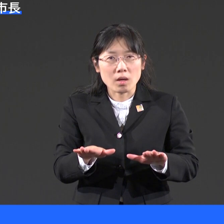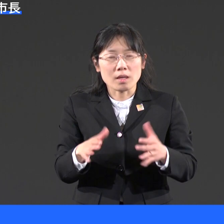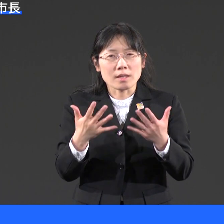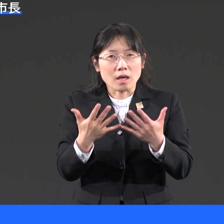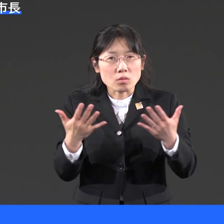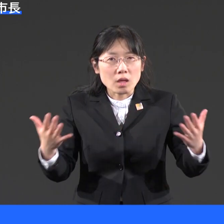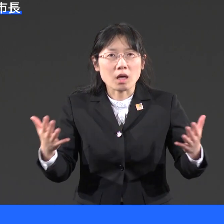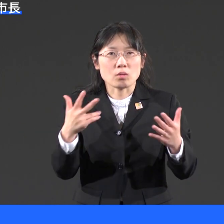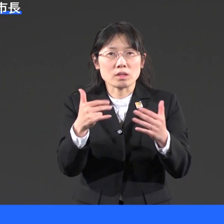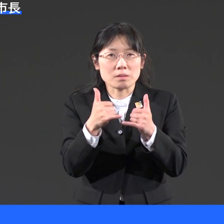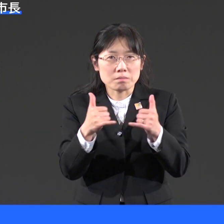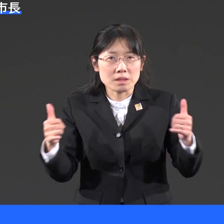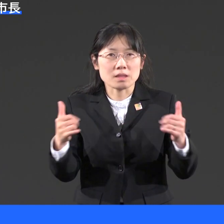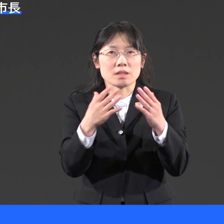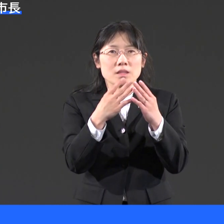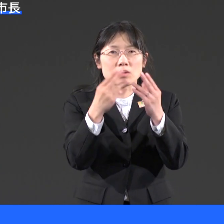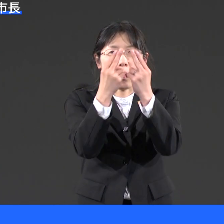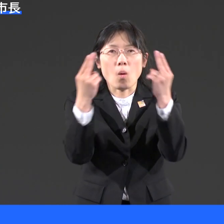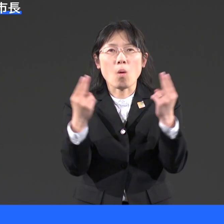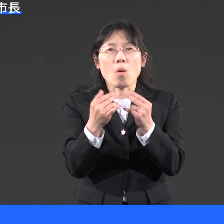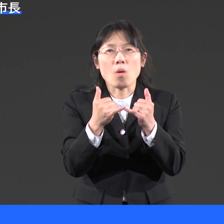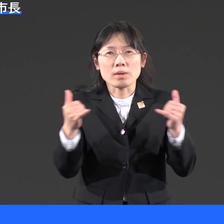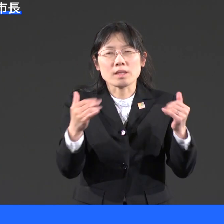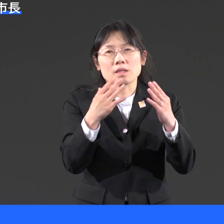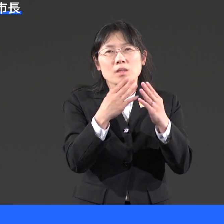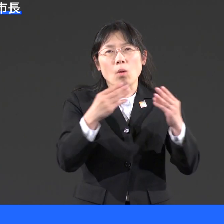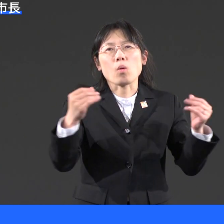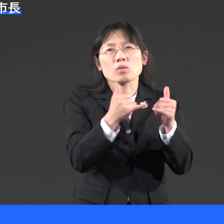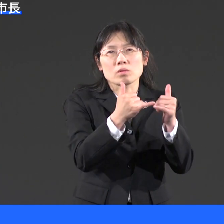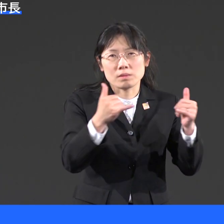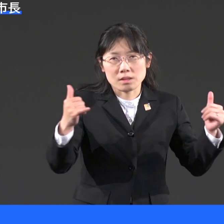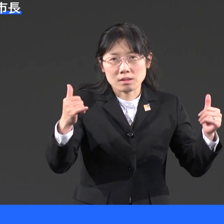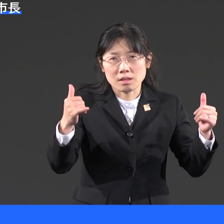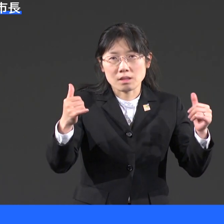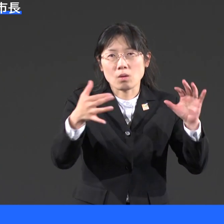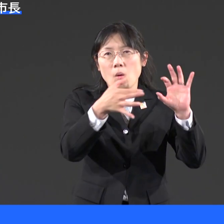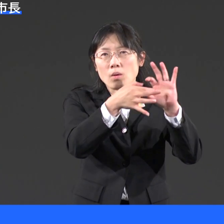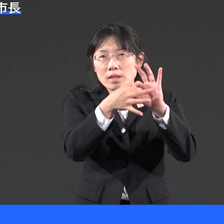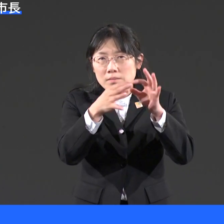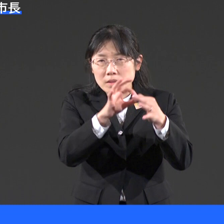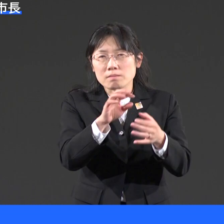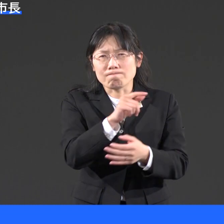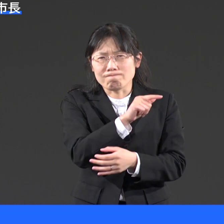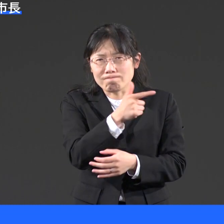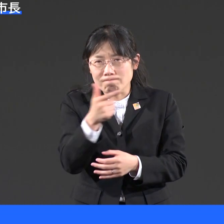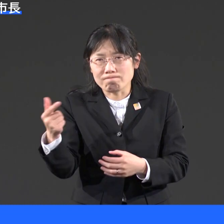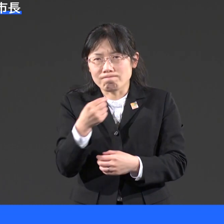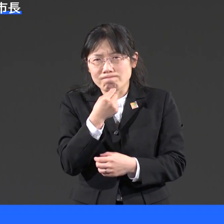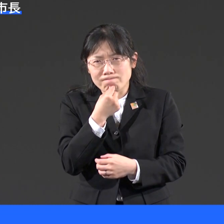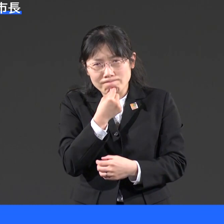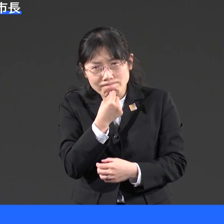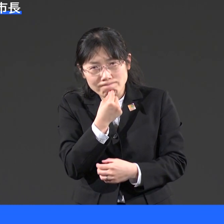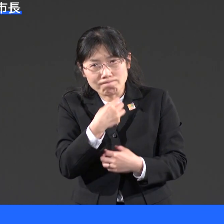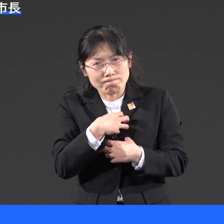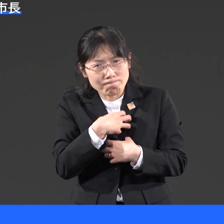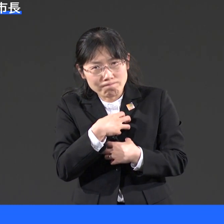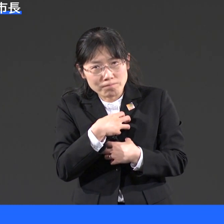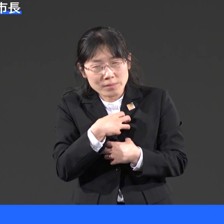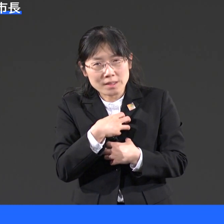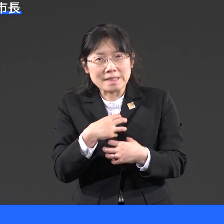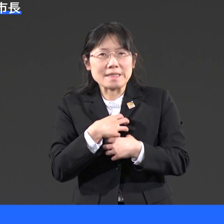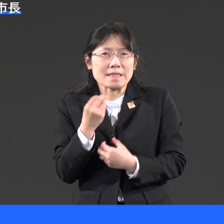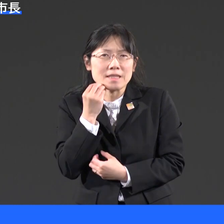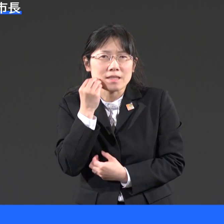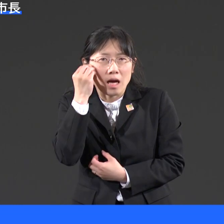市民、道民、国民の方がこのオリンピックに対してのさまざまな懸念を持っている、そういう危機感の中でです